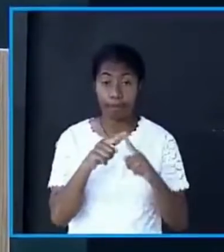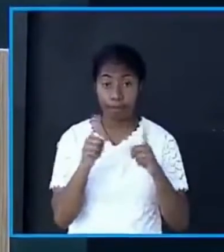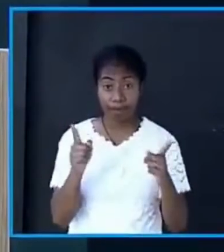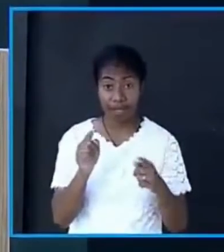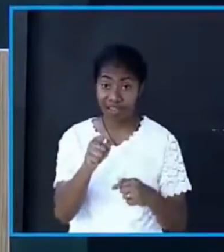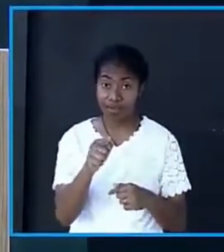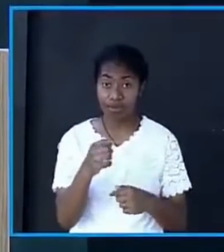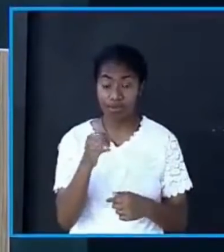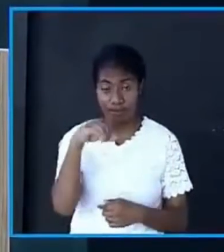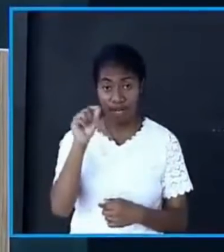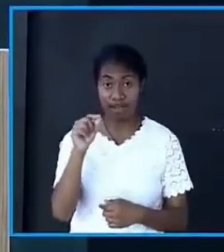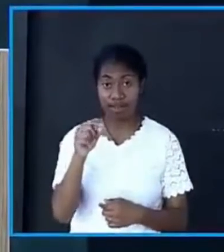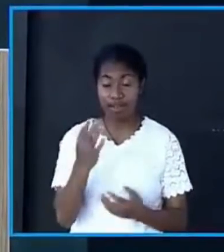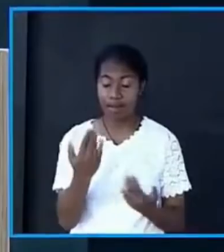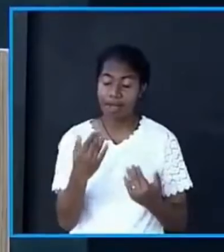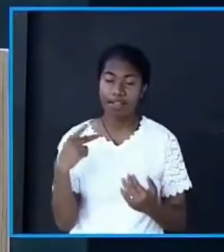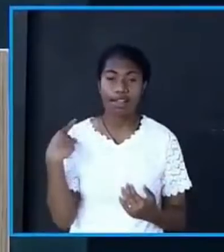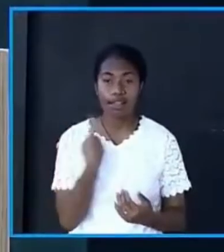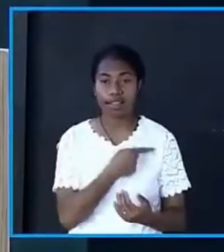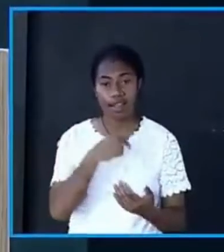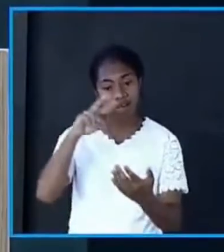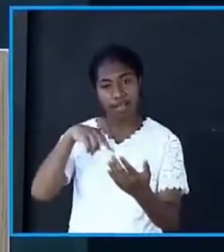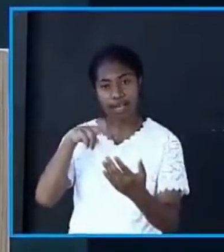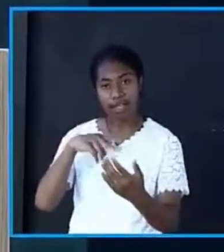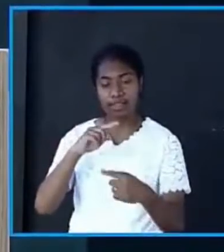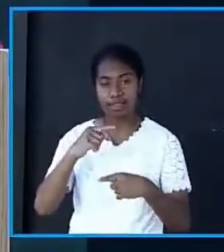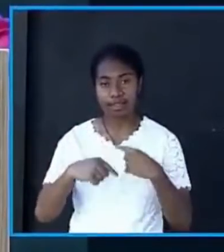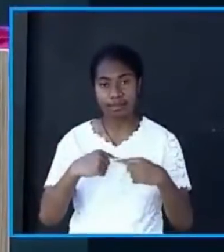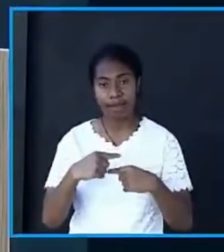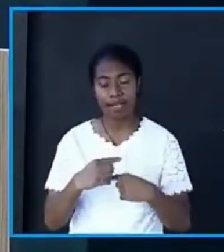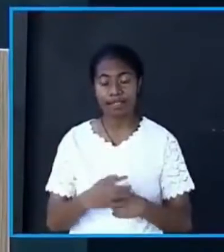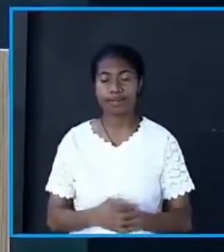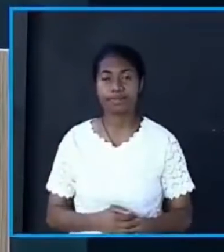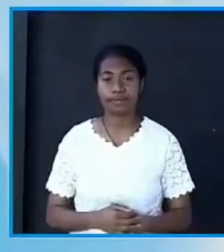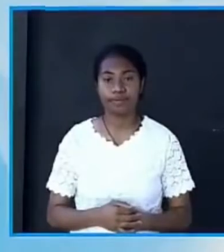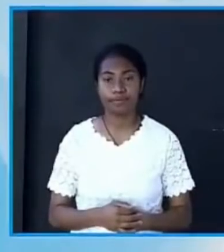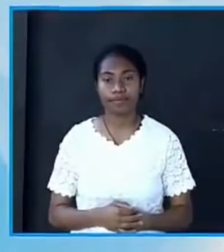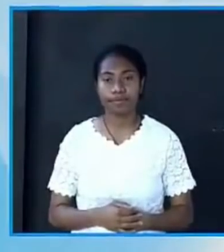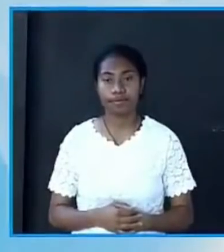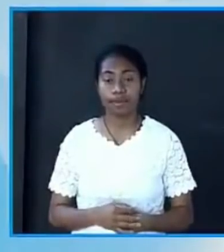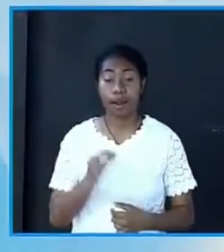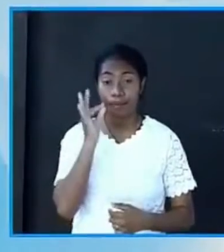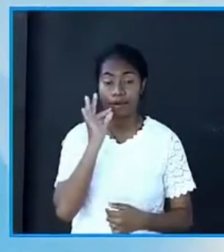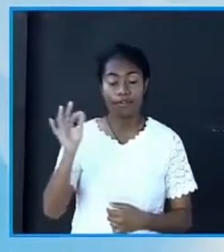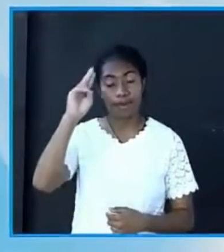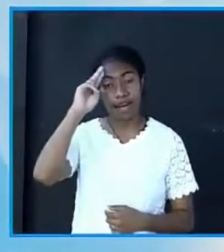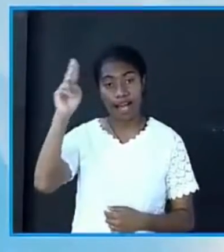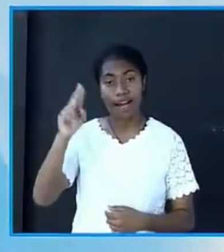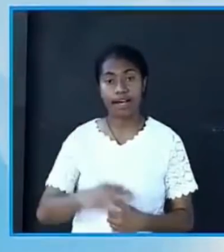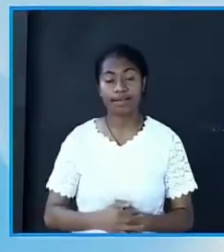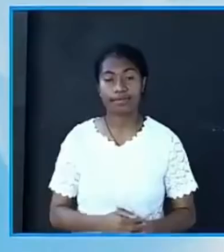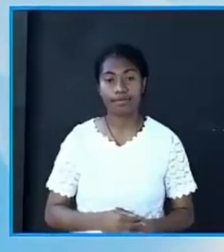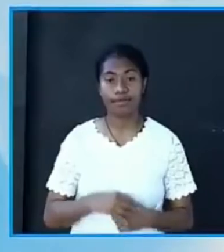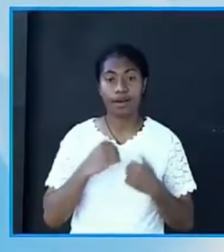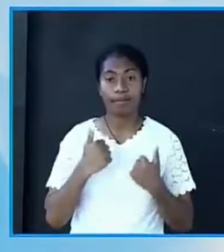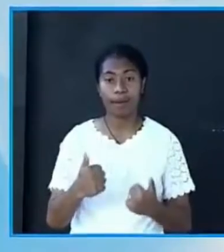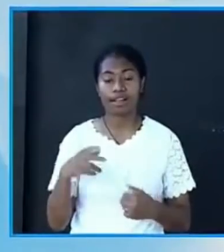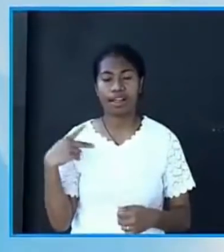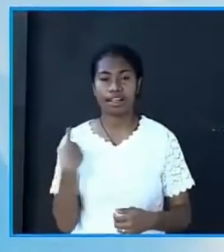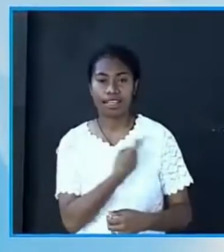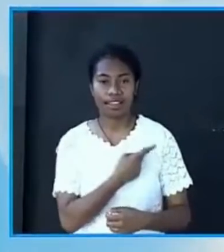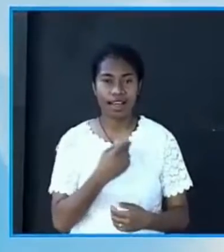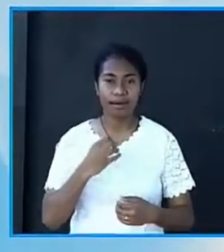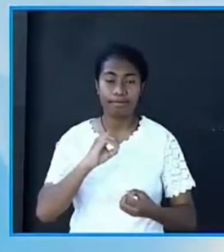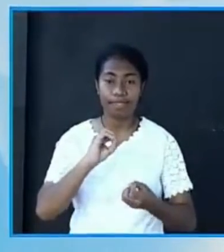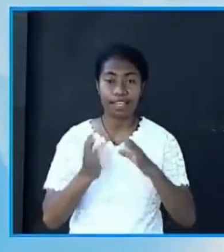survei sedikit Mari kita lihat kembali ayat 26 berfirmanlah Allah Baiklah kita menjadikan